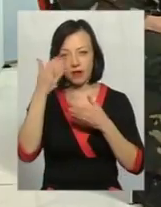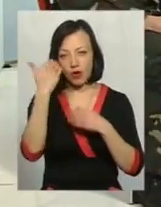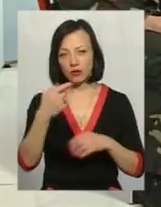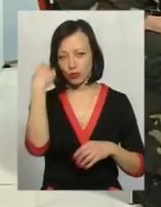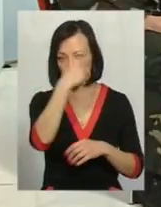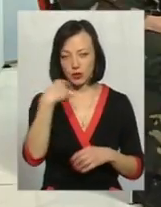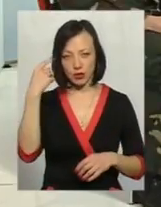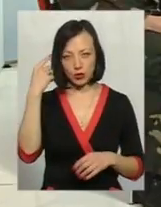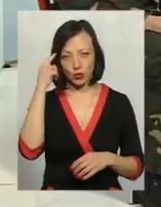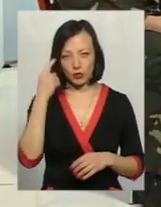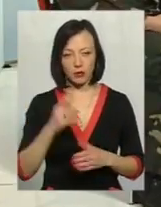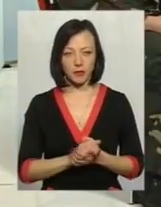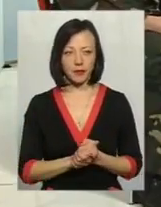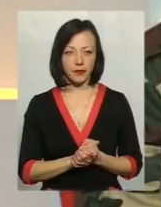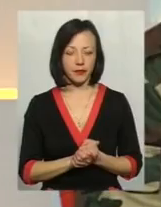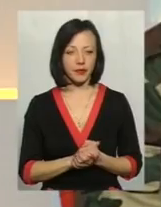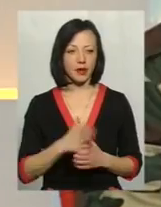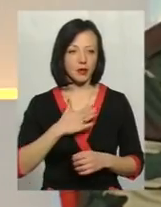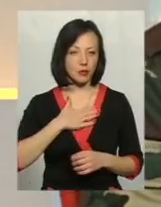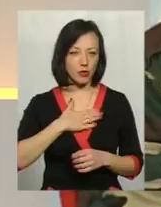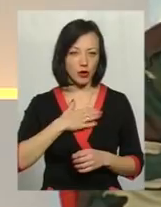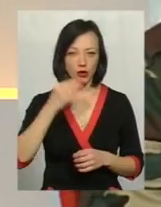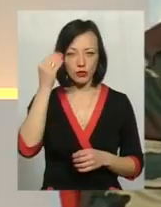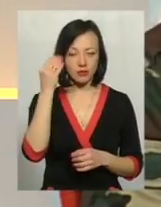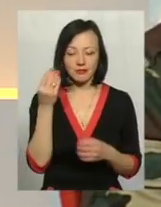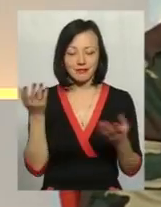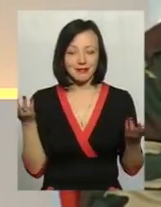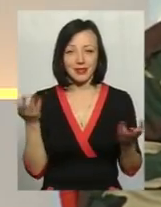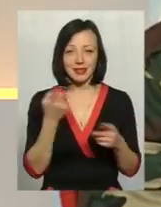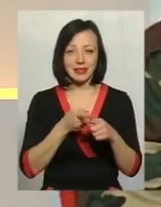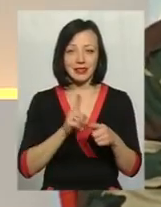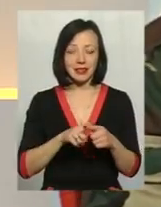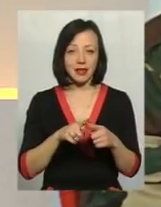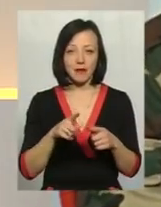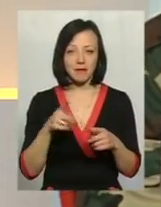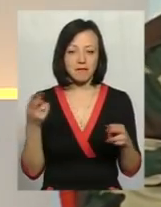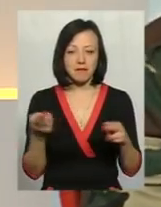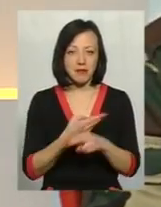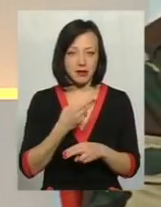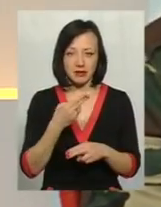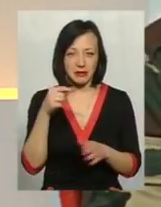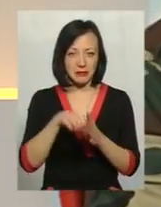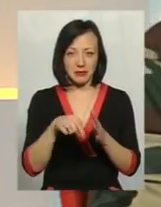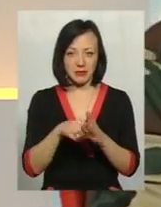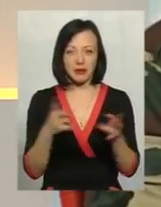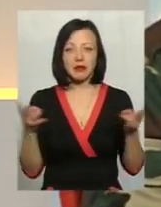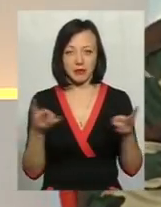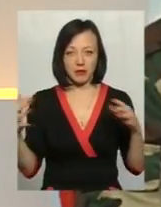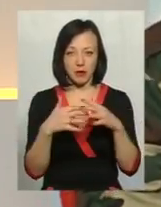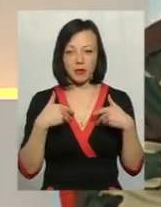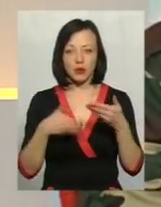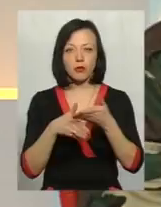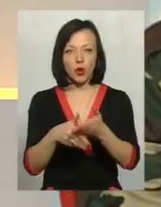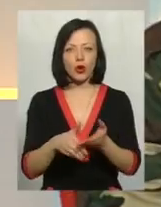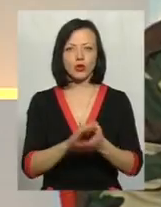я не прошу. Моя думка, що ніякої рації не було. Нам, як би казали, що ми допомагаємо